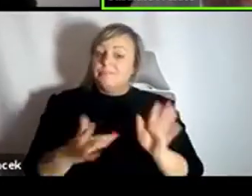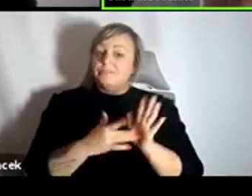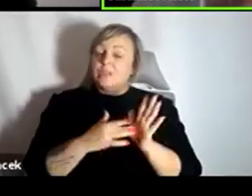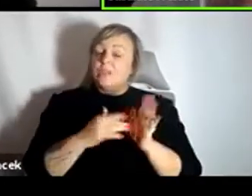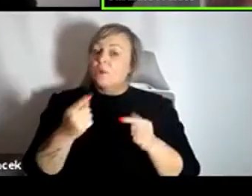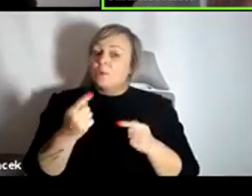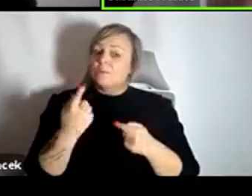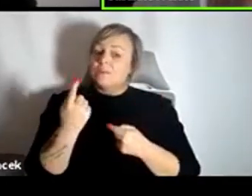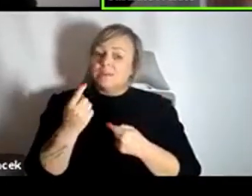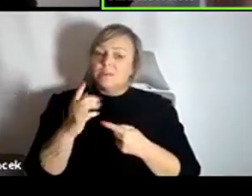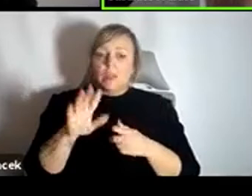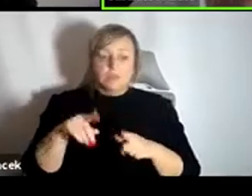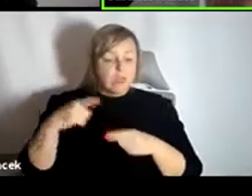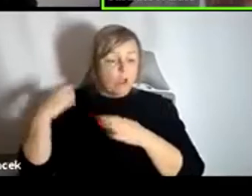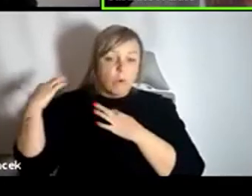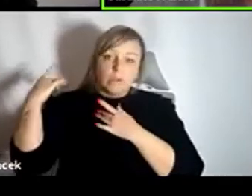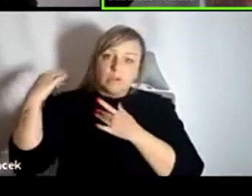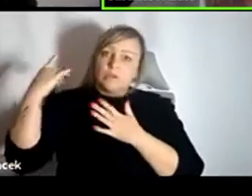historische AG hat.